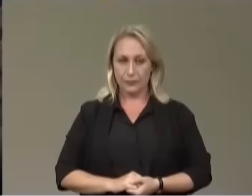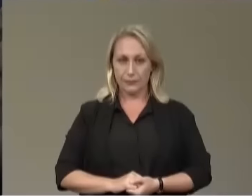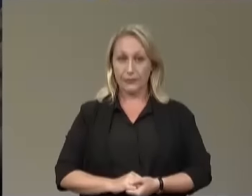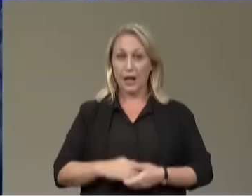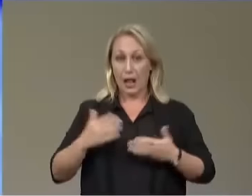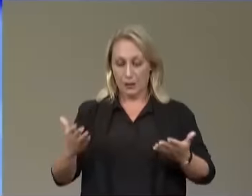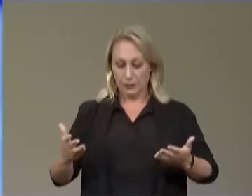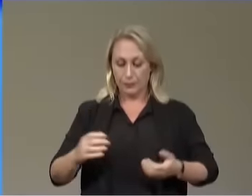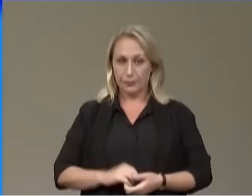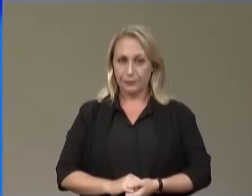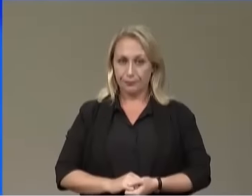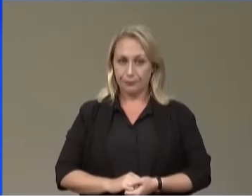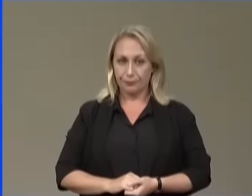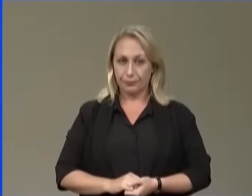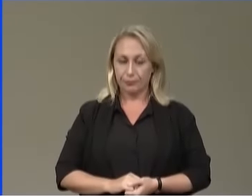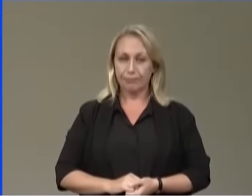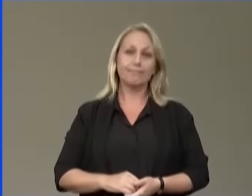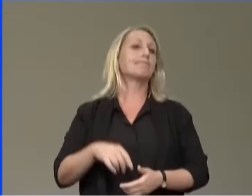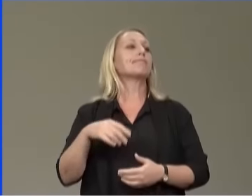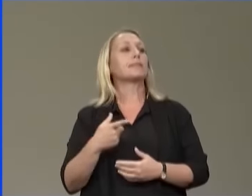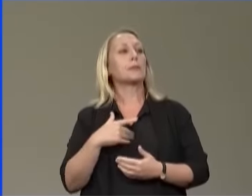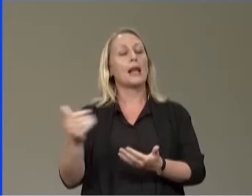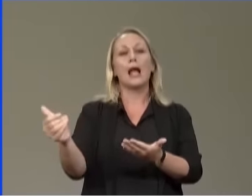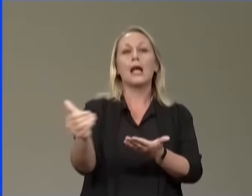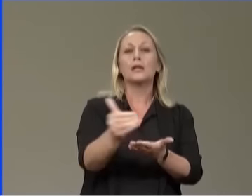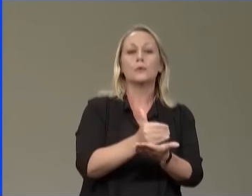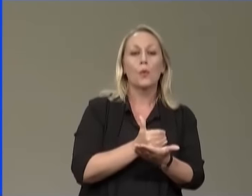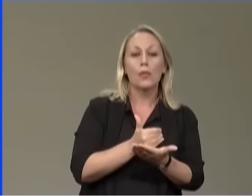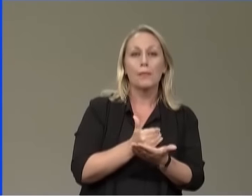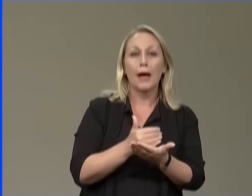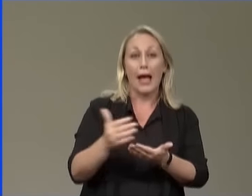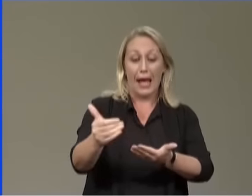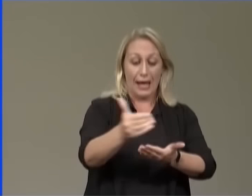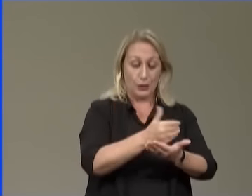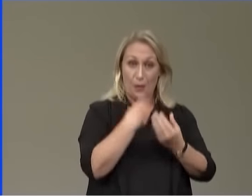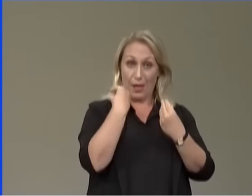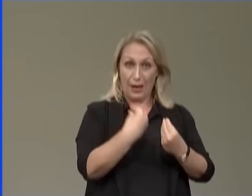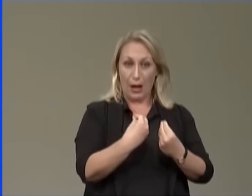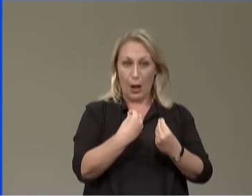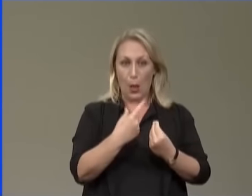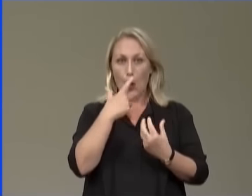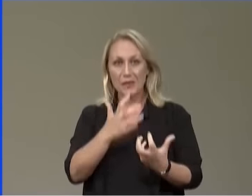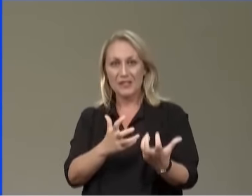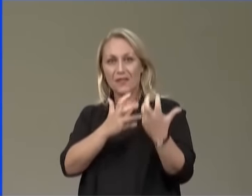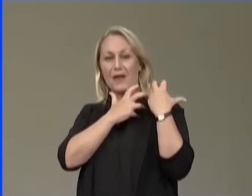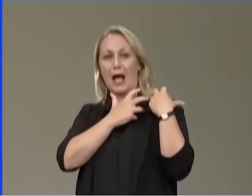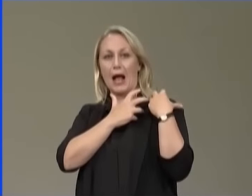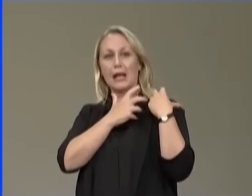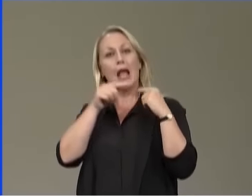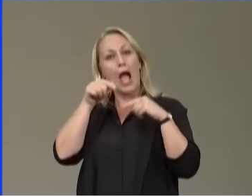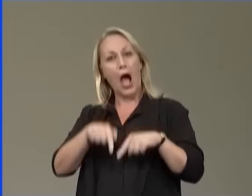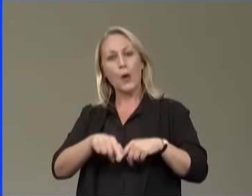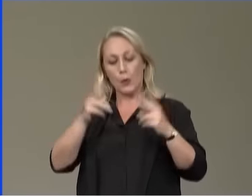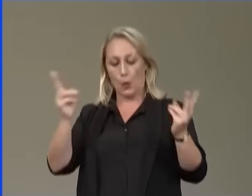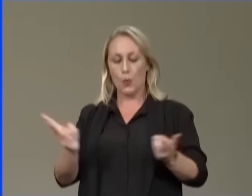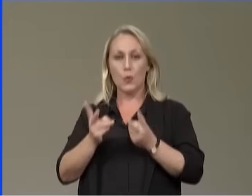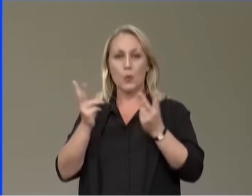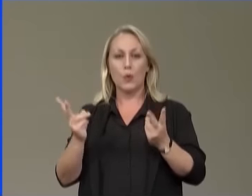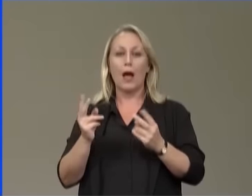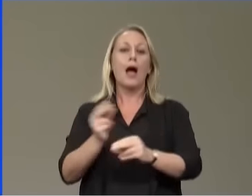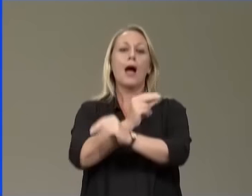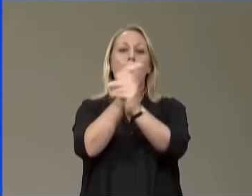Όμως, καλύτερο εισόδημα σημαίνει και λιγότερα βάρη. Γι' αυτό και θεωρώ ξεχωριστή